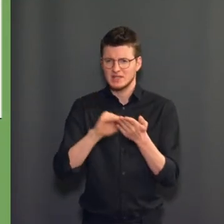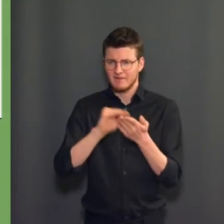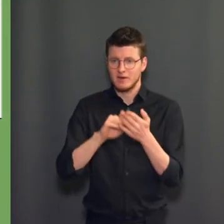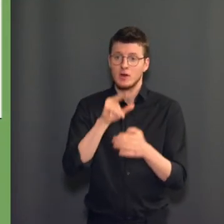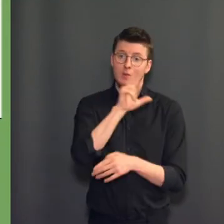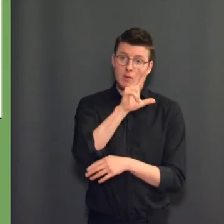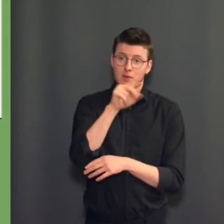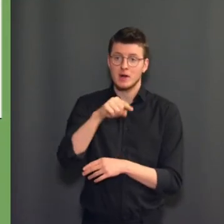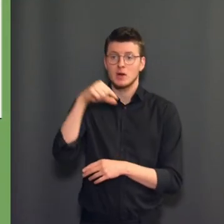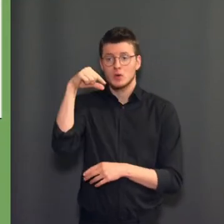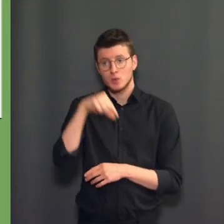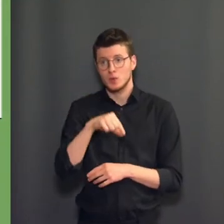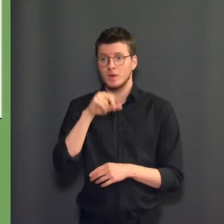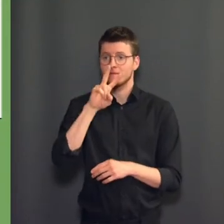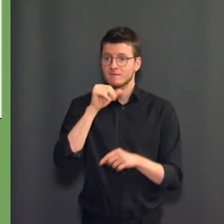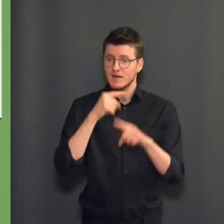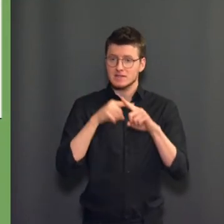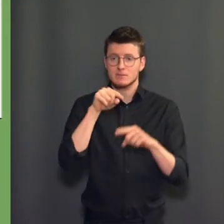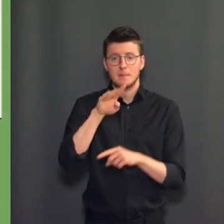www.qvax.be.